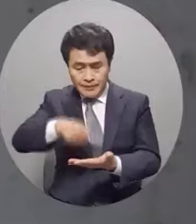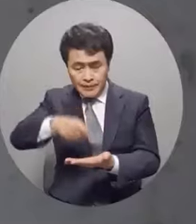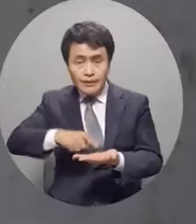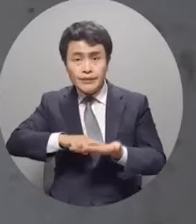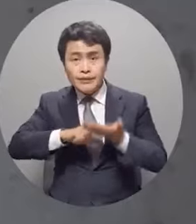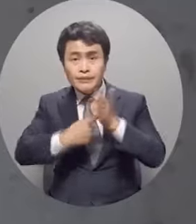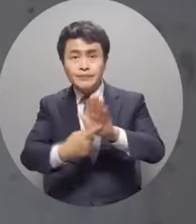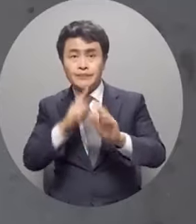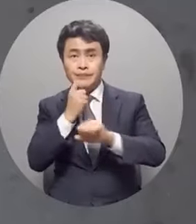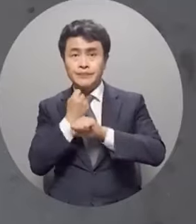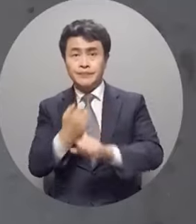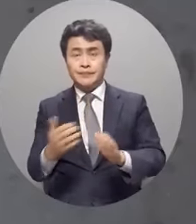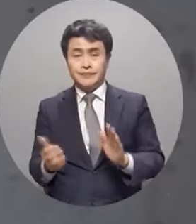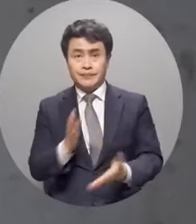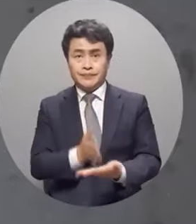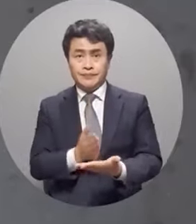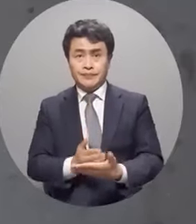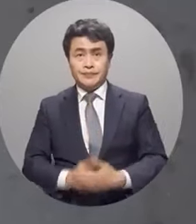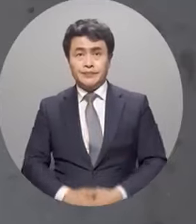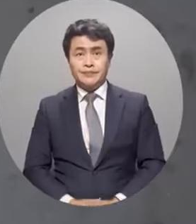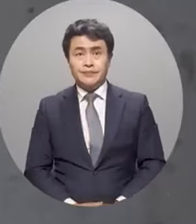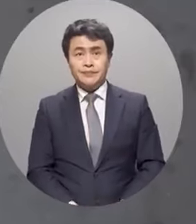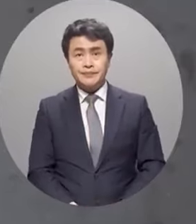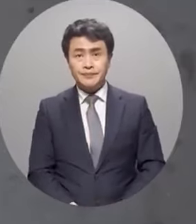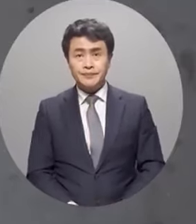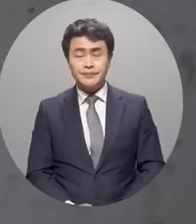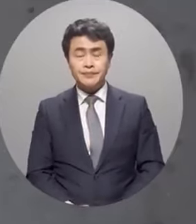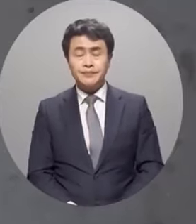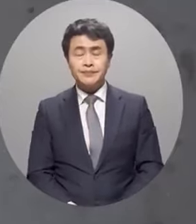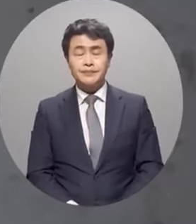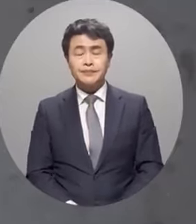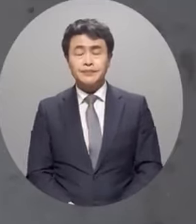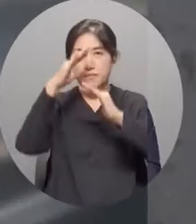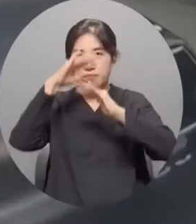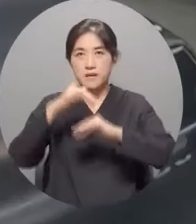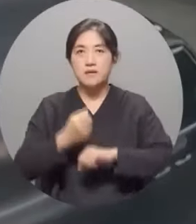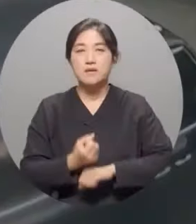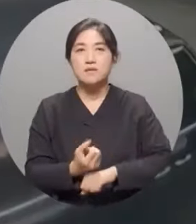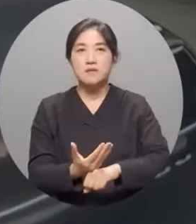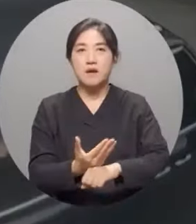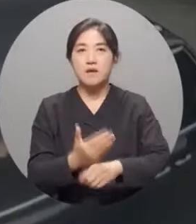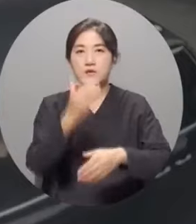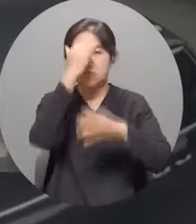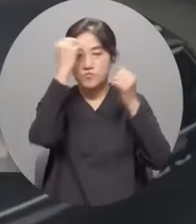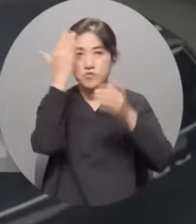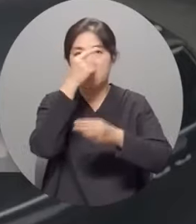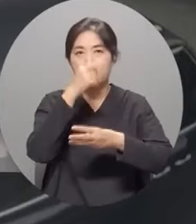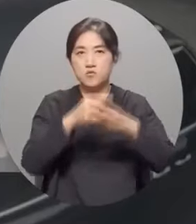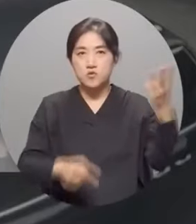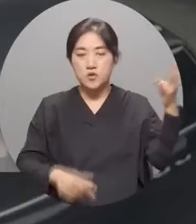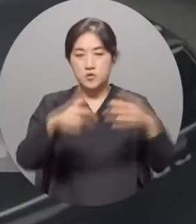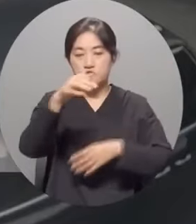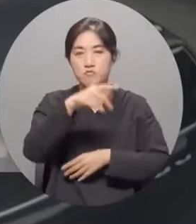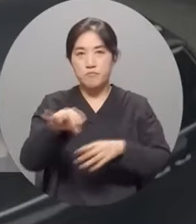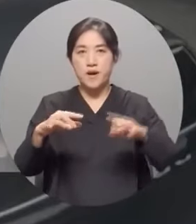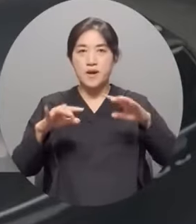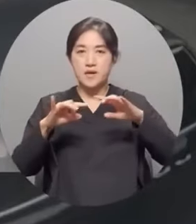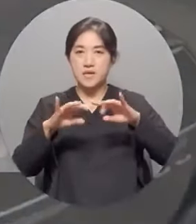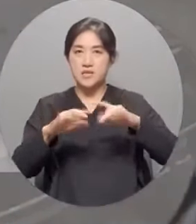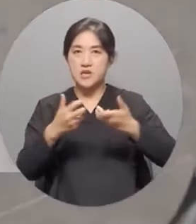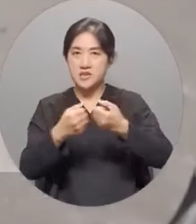했습니다. MBC 뉴스 차주혁입니다. 충북 청주의 쿠팡 가전가구 배송